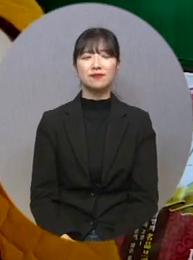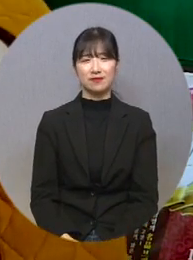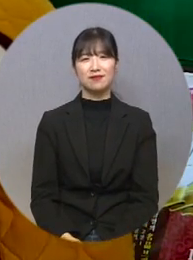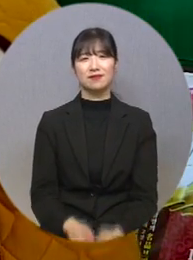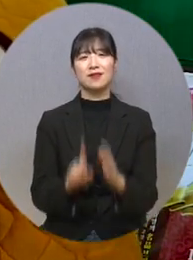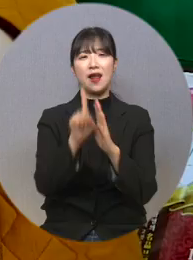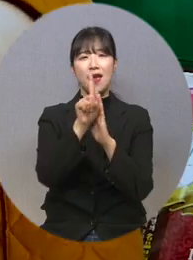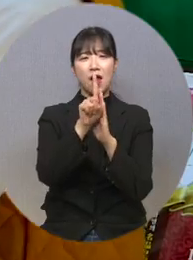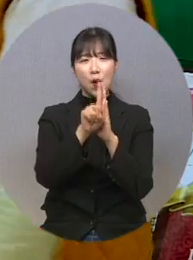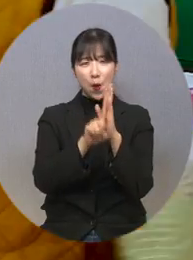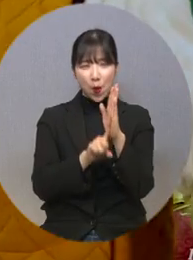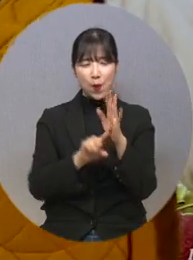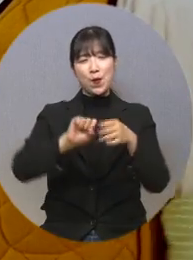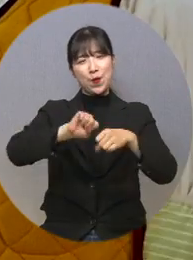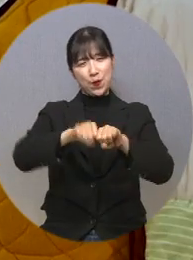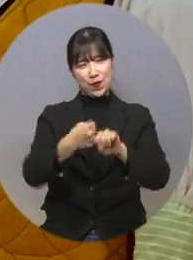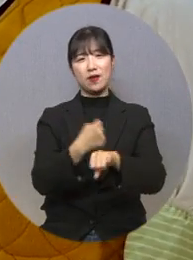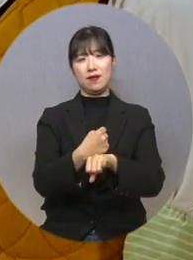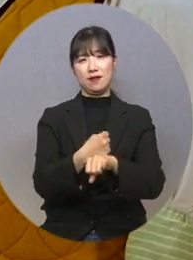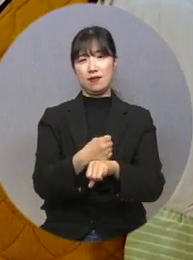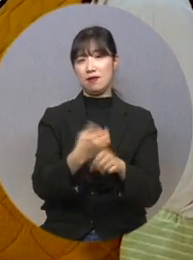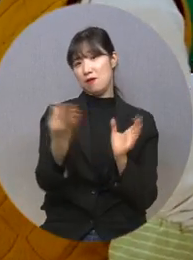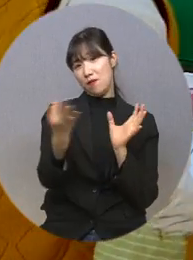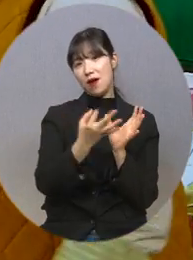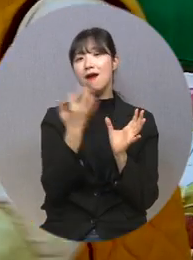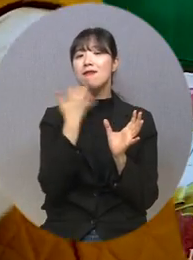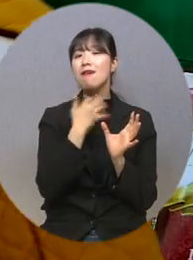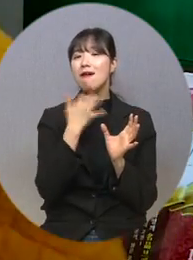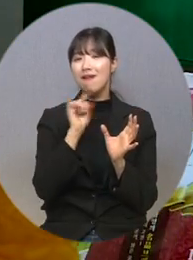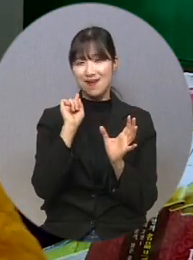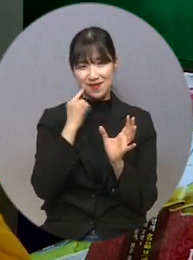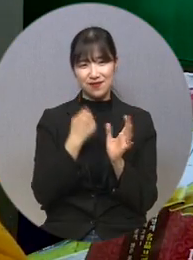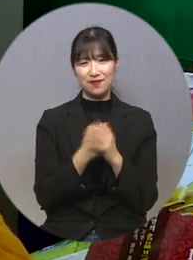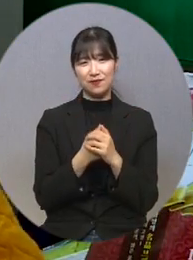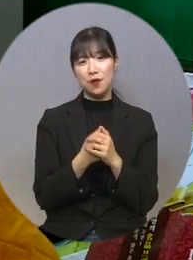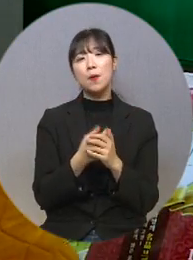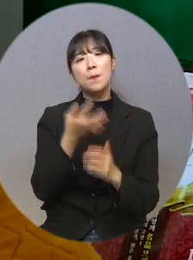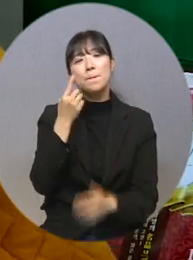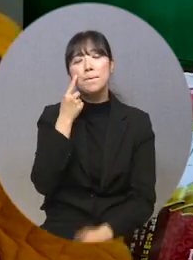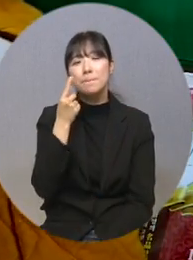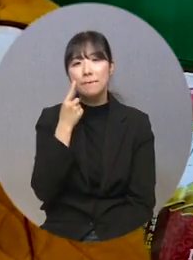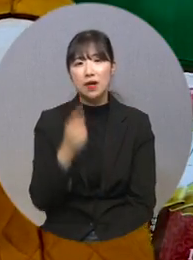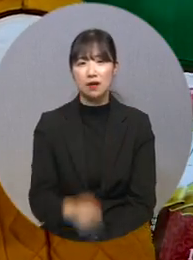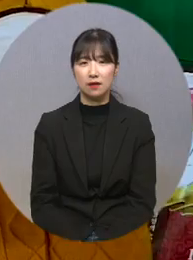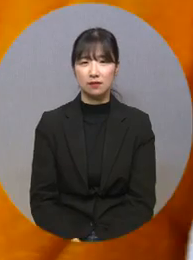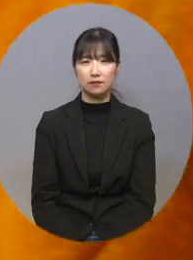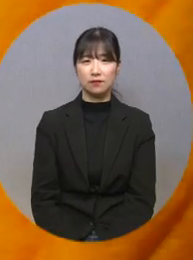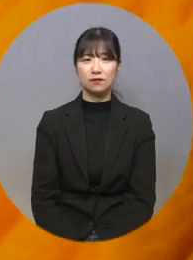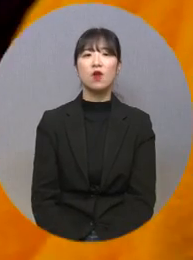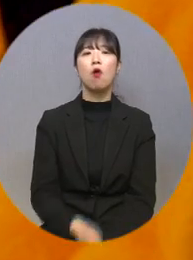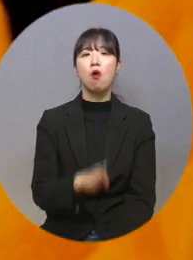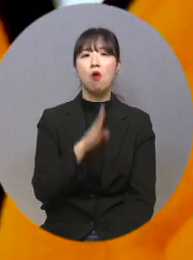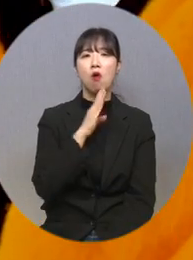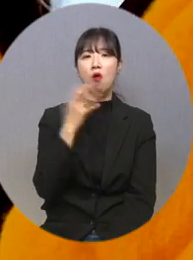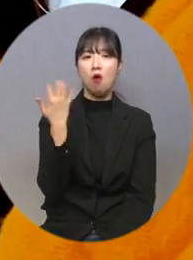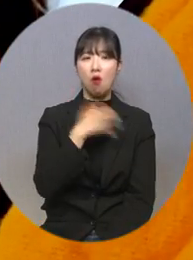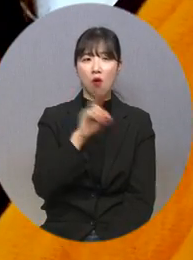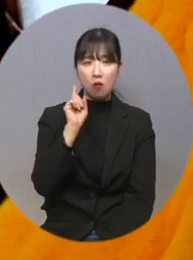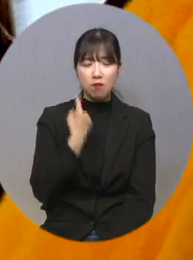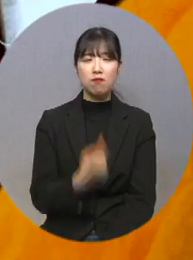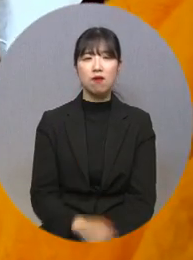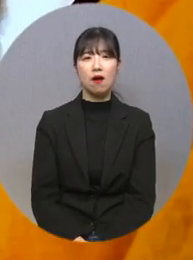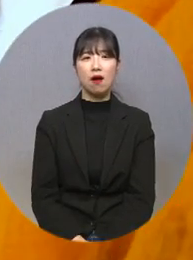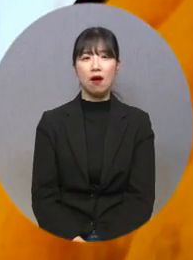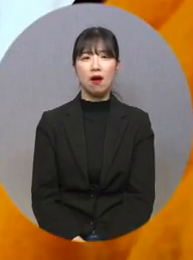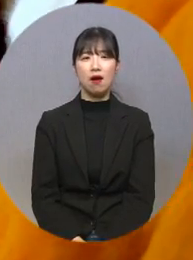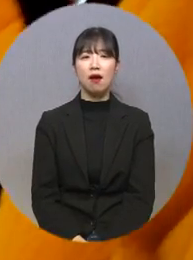만들었습니다. 그러니까 좋죠. 네. 그러니까 이게 색깔이 다릅니다. 말이 필요 없어요. 한번 보여주세요. 와, 오, 색깔 봐, 진짜 누비네.